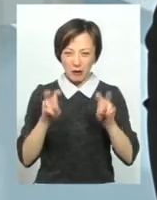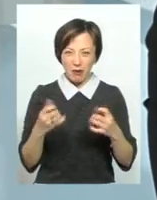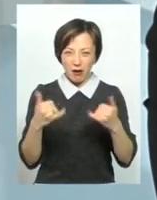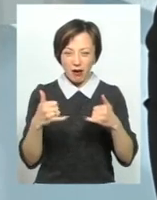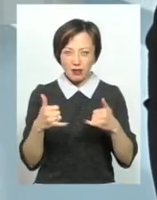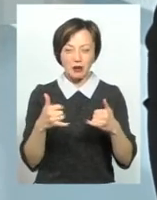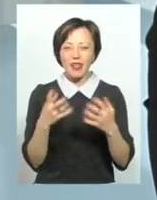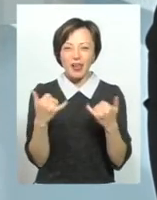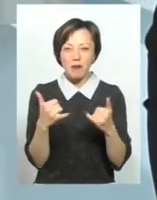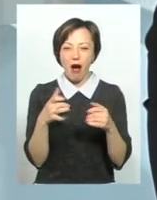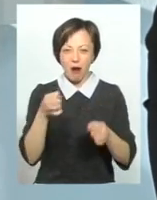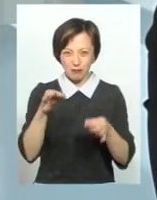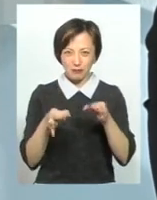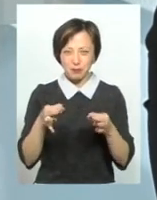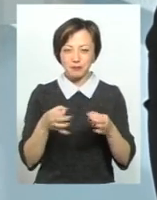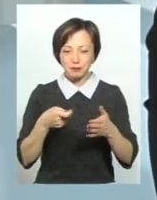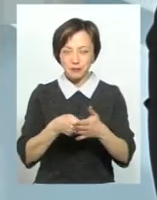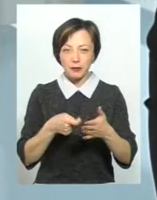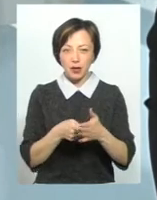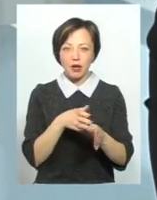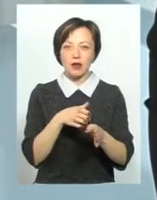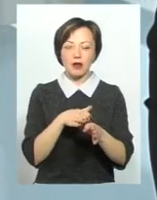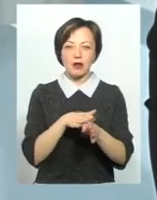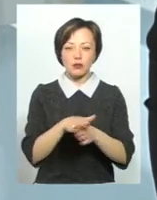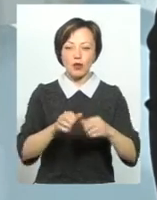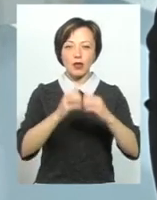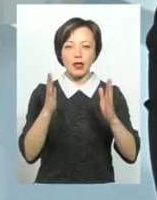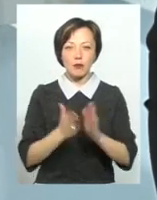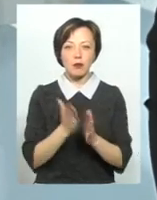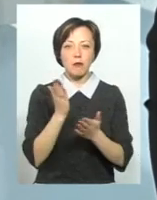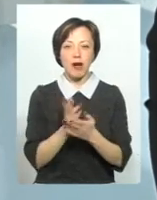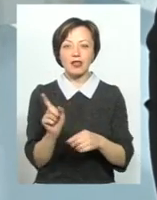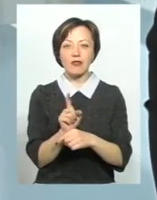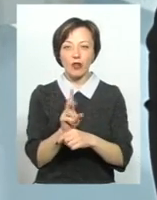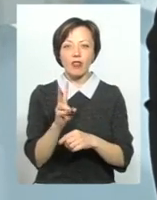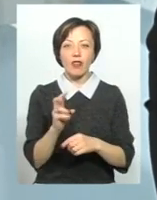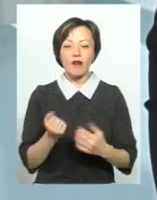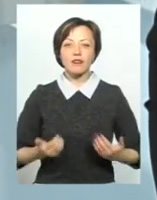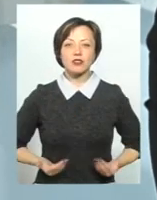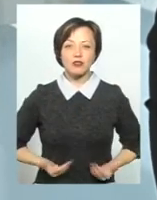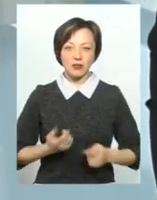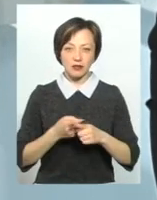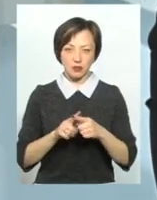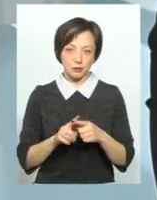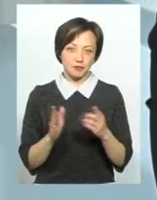фермерам реалізовувати достатньо ємно і ще мати квоти на виживання і все остальне.